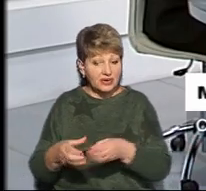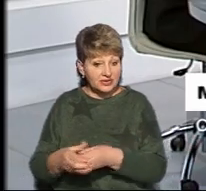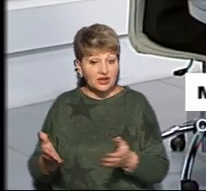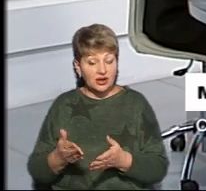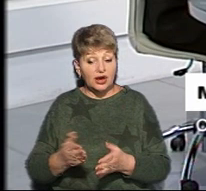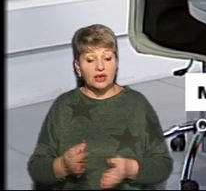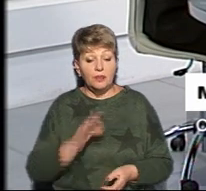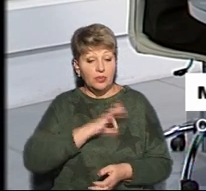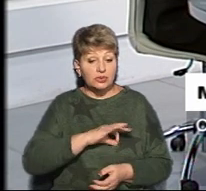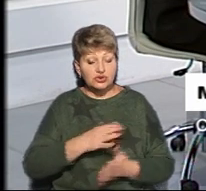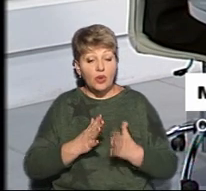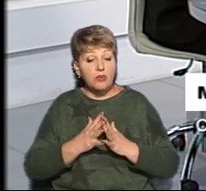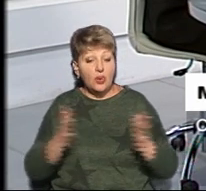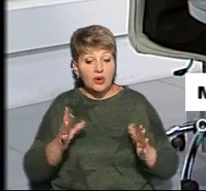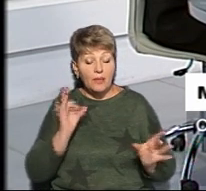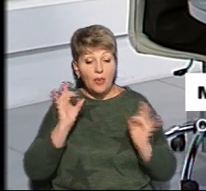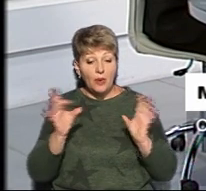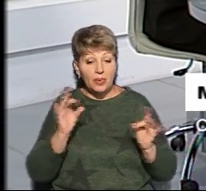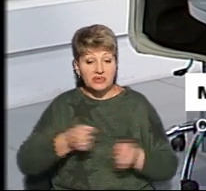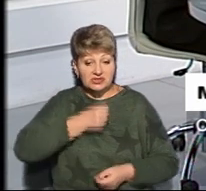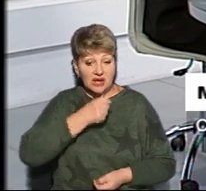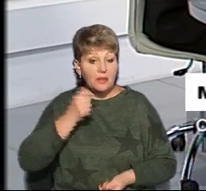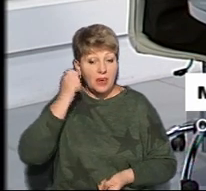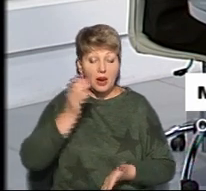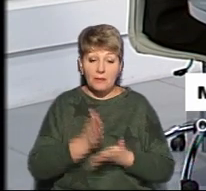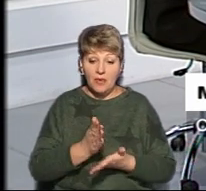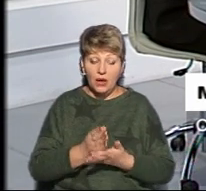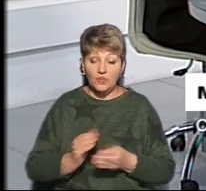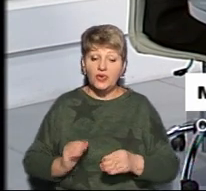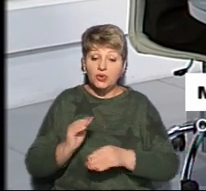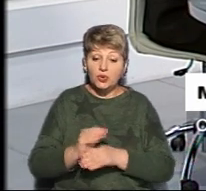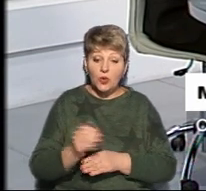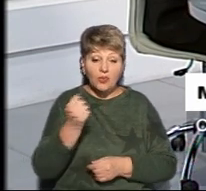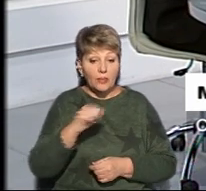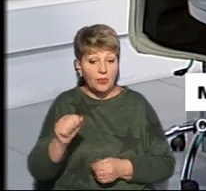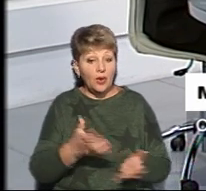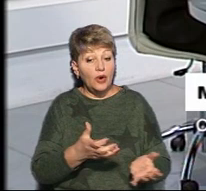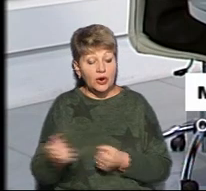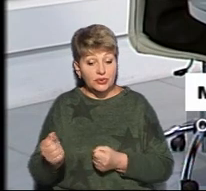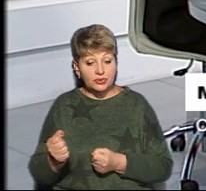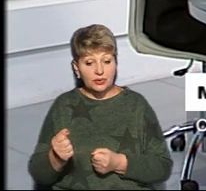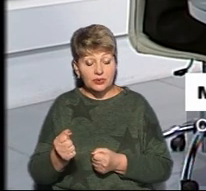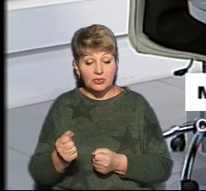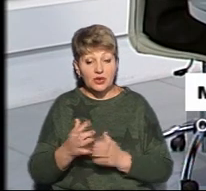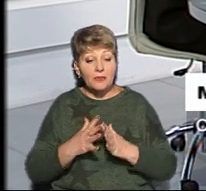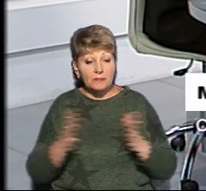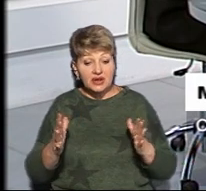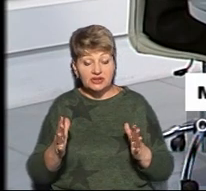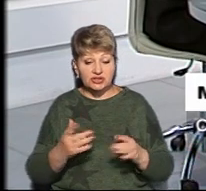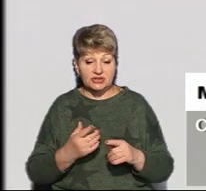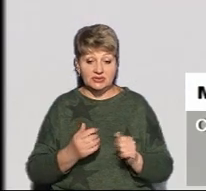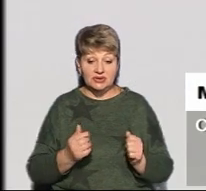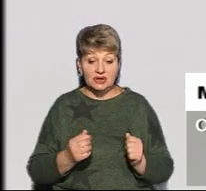користуються більшою популярністю у людей старшого віку, мають додаткову перевагу і отримують більше в відносному